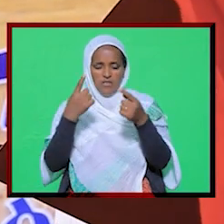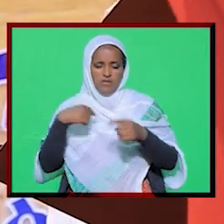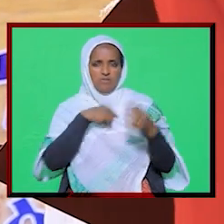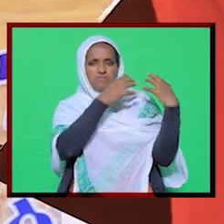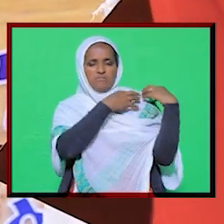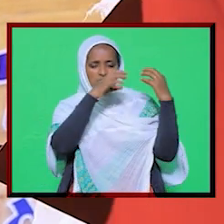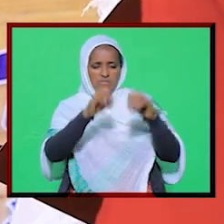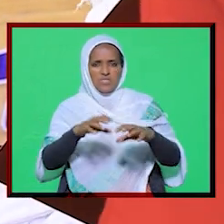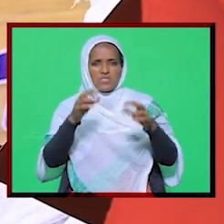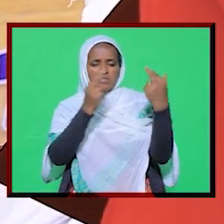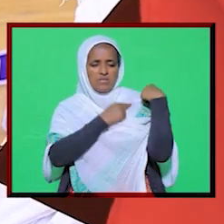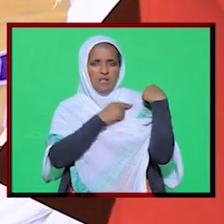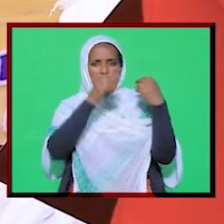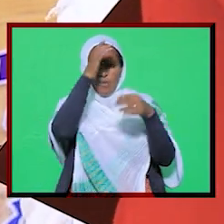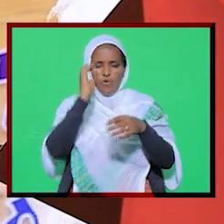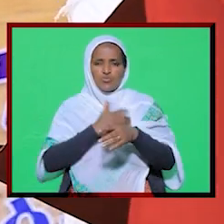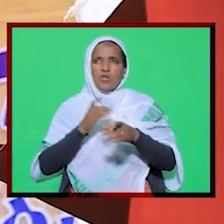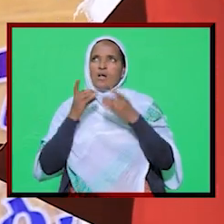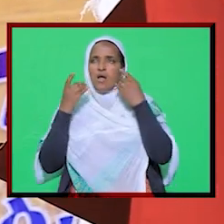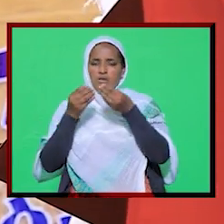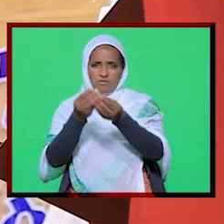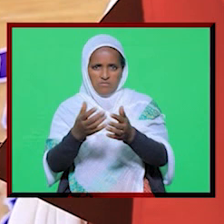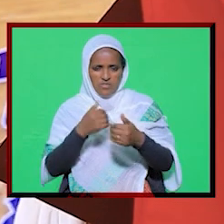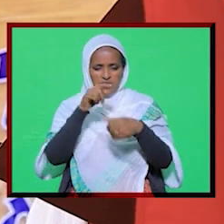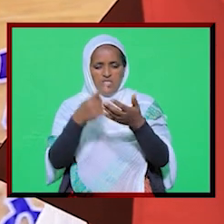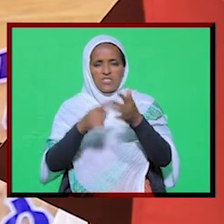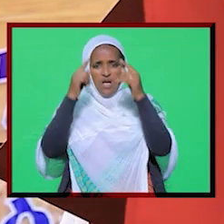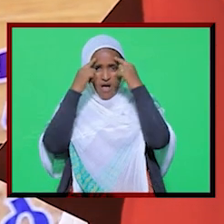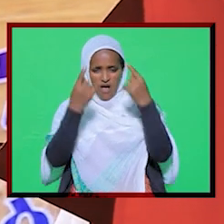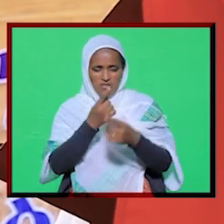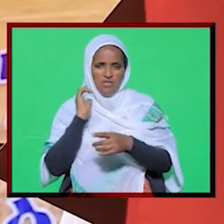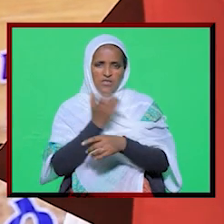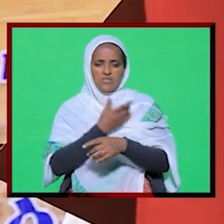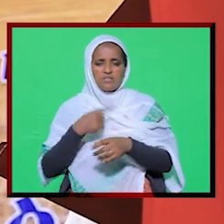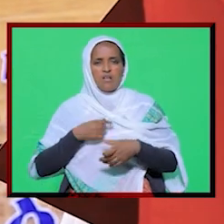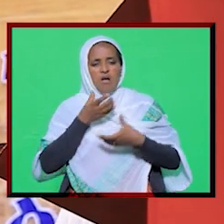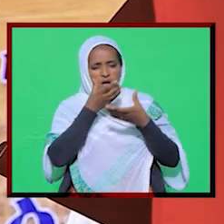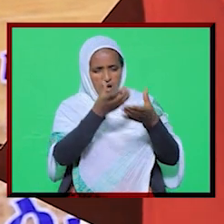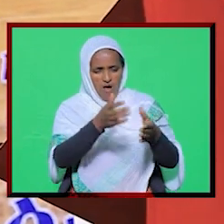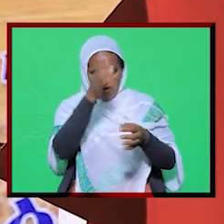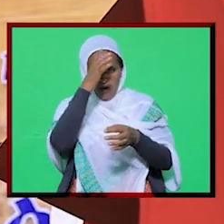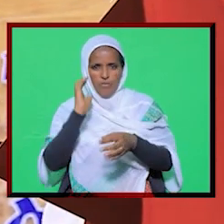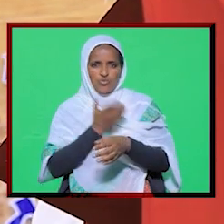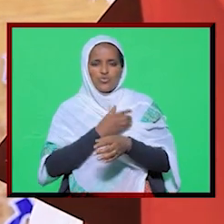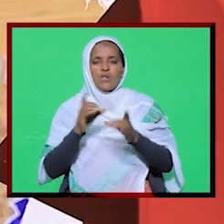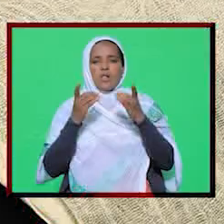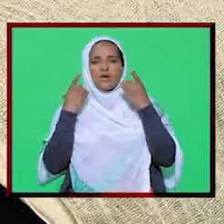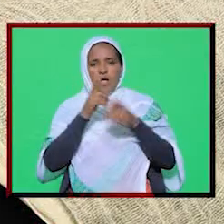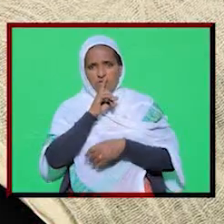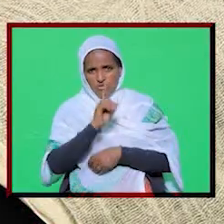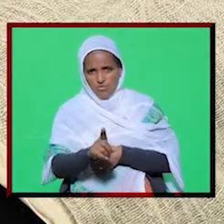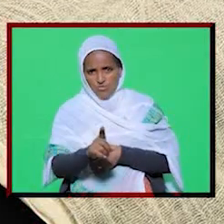ከላያችን የመፍታት ስልጣን ለአባቶቻችን ለካህናት ሰጥቷቸዋል። ስለዚህ ኃጢአታችንን የምንናዘዘው ለአባቶቻችን ለካህናት